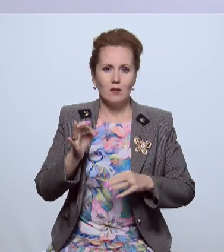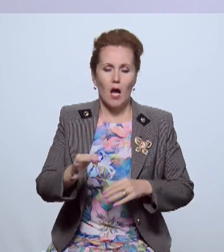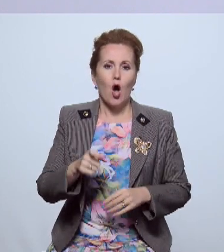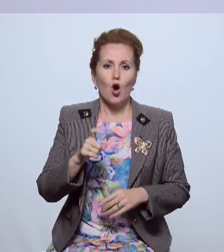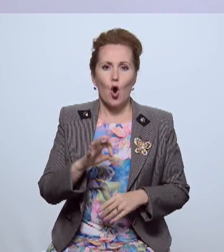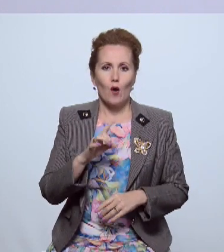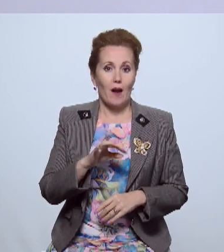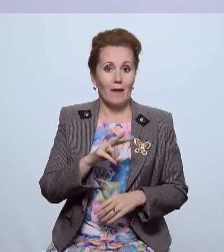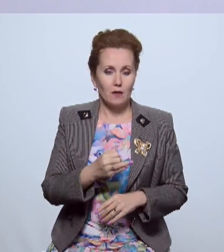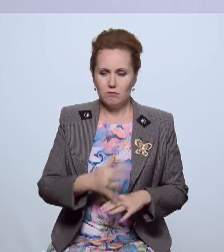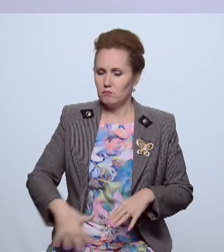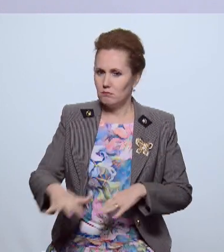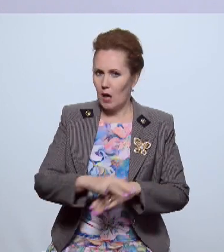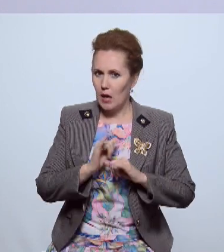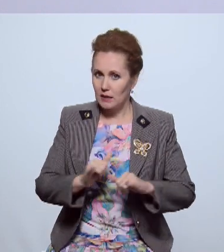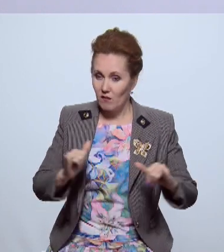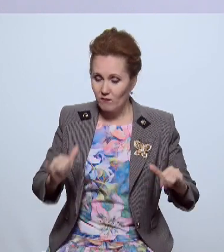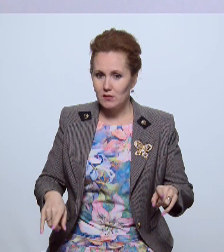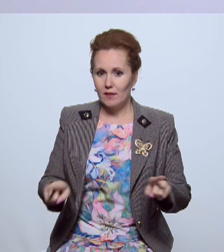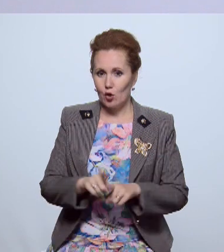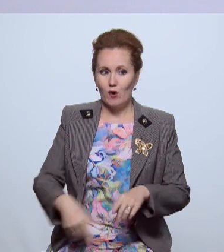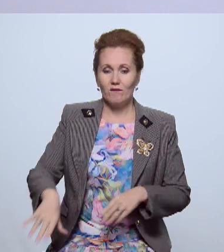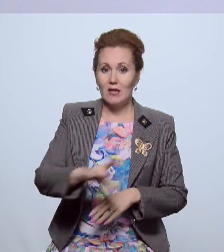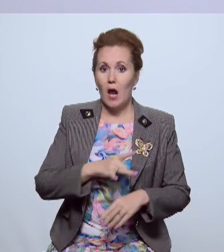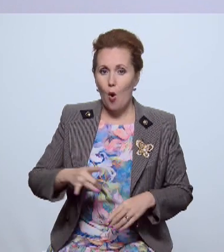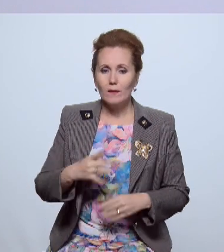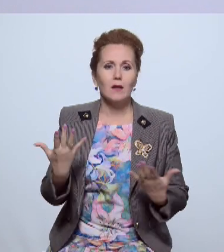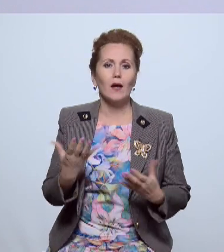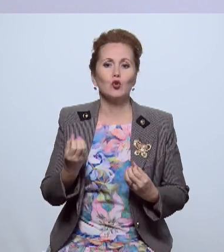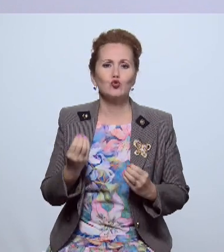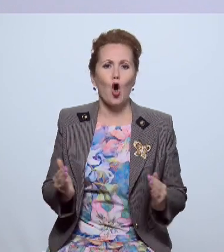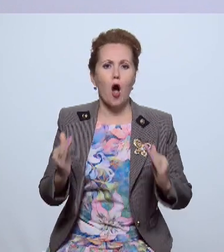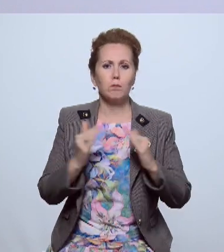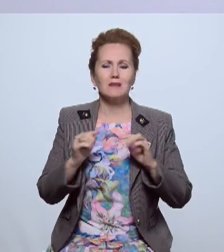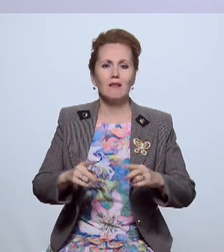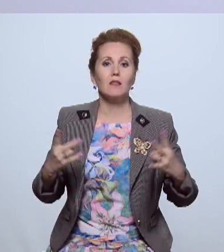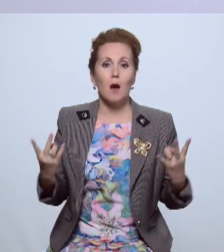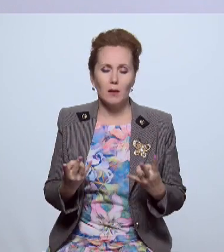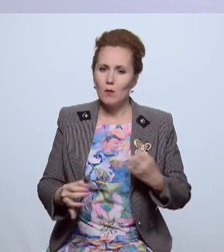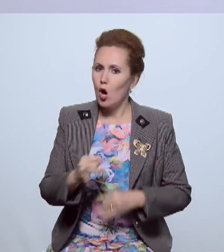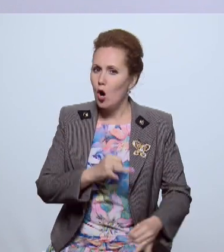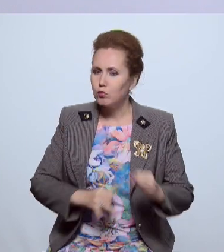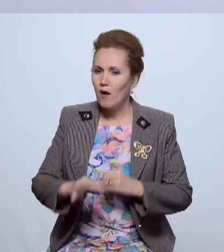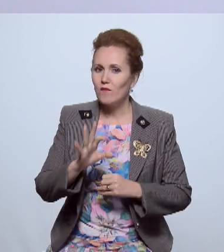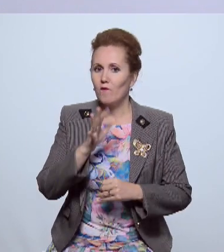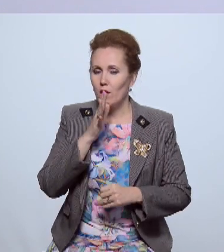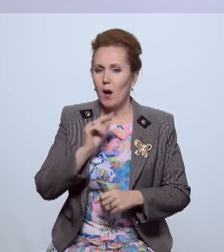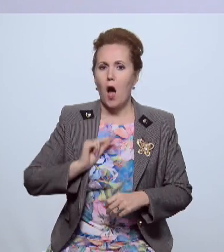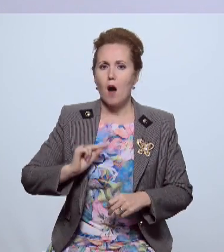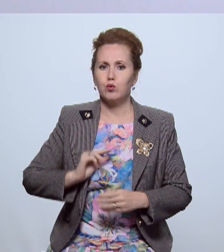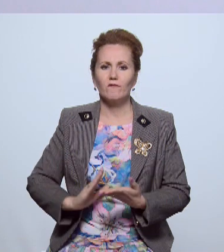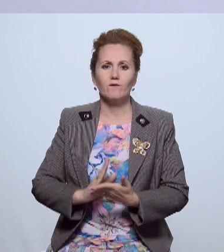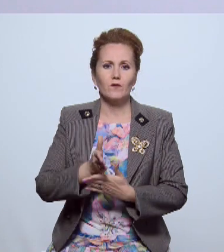активно развивается, как и весь пристоличный район. Какие еще социальные объекты здесь необходимы, обсудили во время рабочего визита